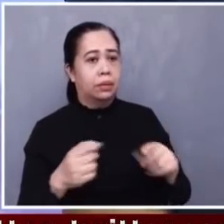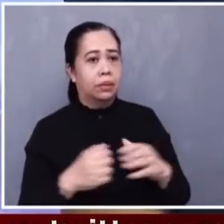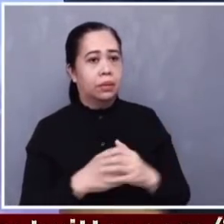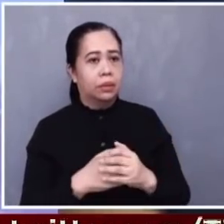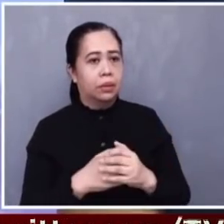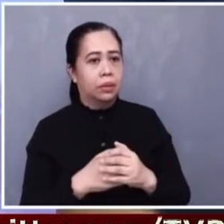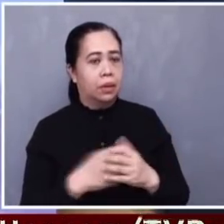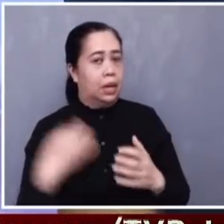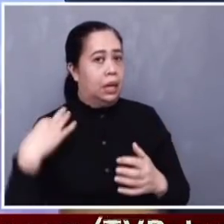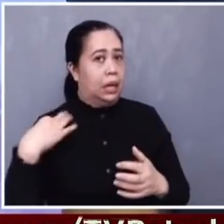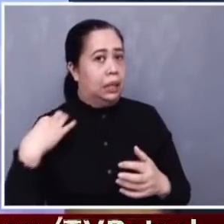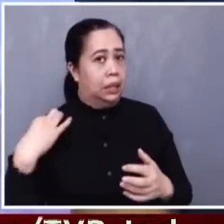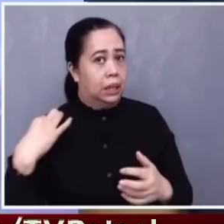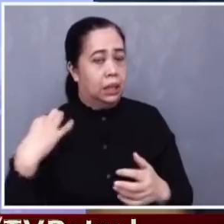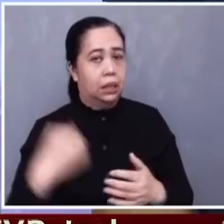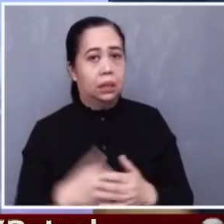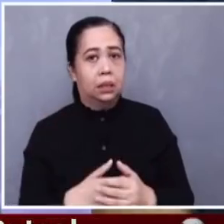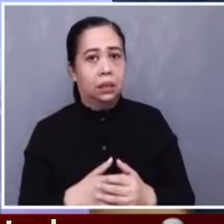candidate